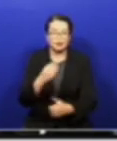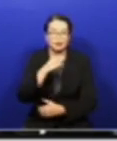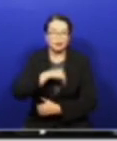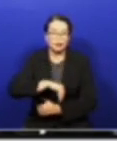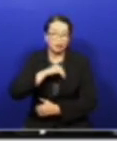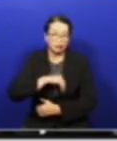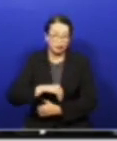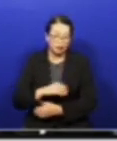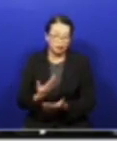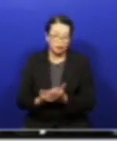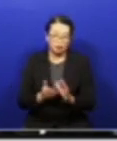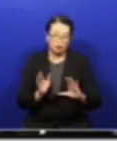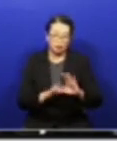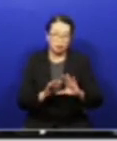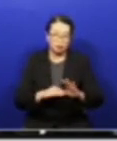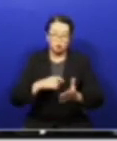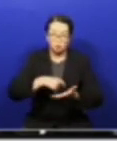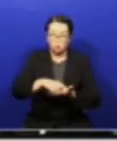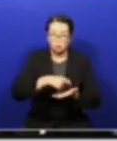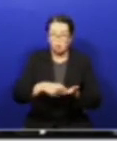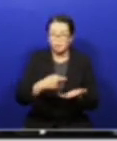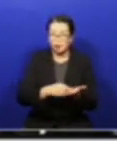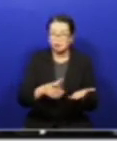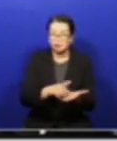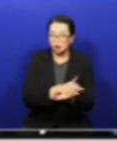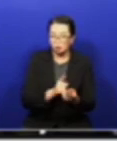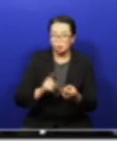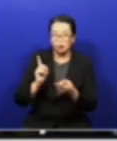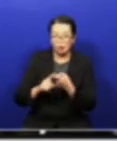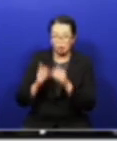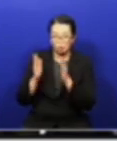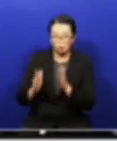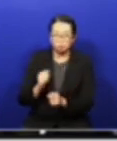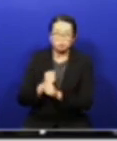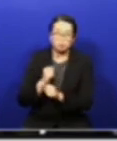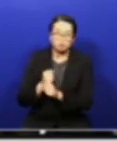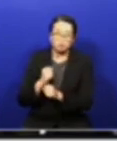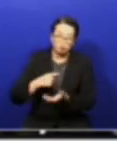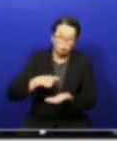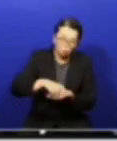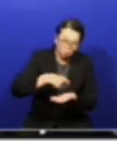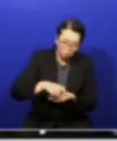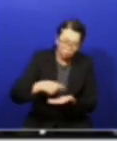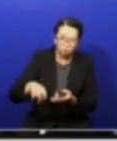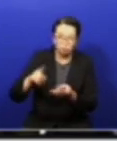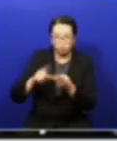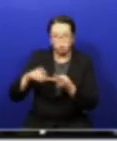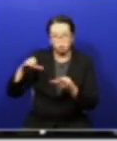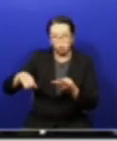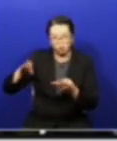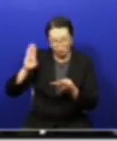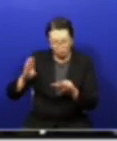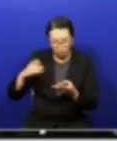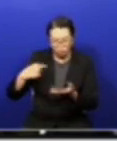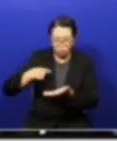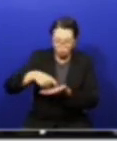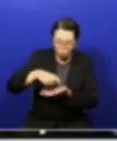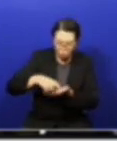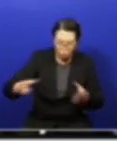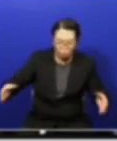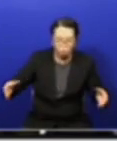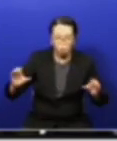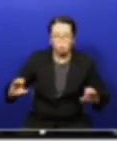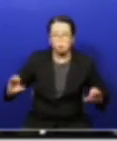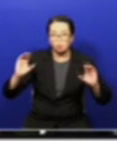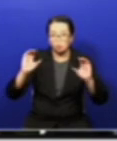ข้าประกันสังคมเนี่ยมันก็มาจาก1ผู้ประกันตน2ก็จากนายจ้าง3ก็จากรัฐบาลได้ท